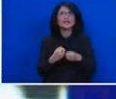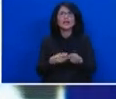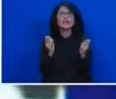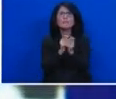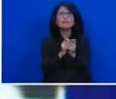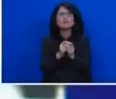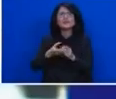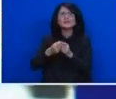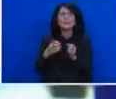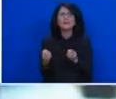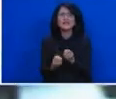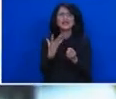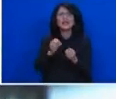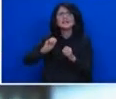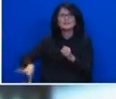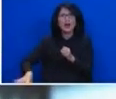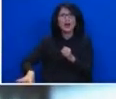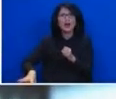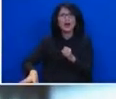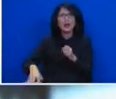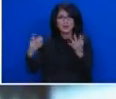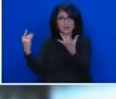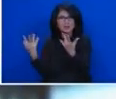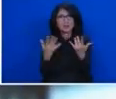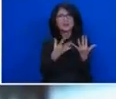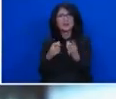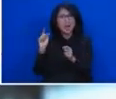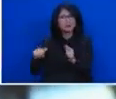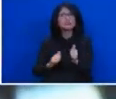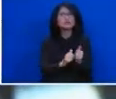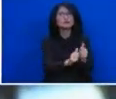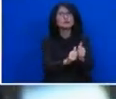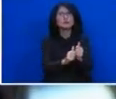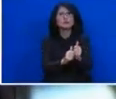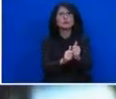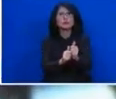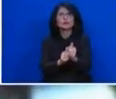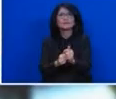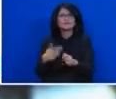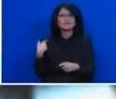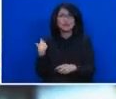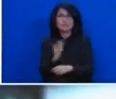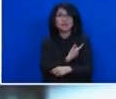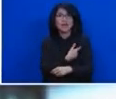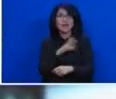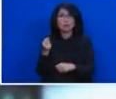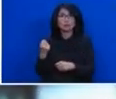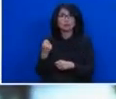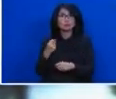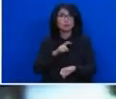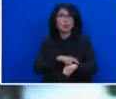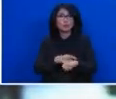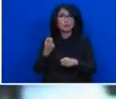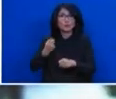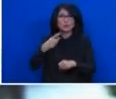sekaligus juga kita mengikut sertakan masyarakat dalam perjalanan saya bersama Mas Agus tentunya ketika melakukan